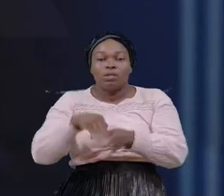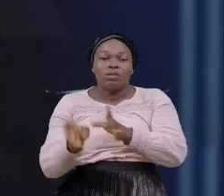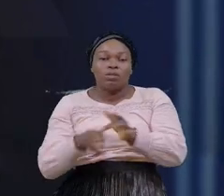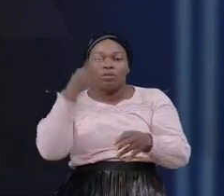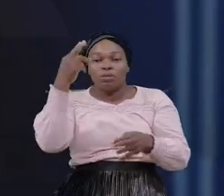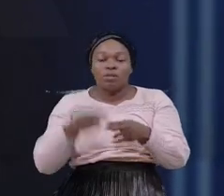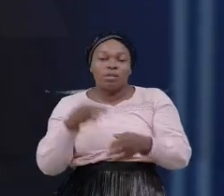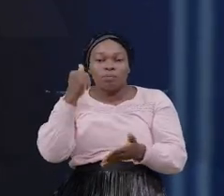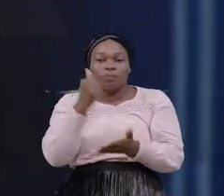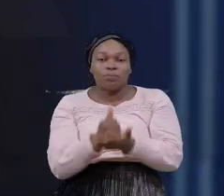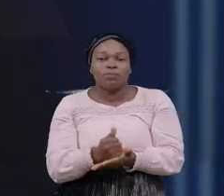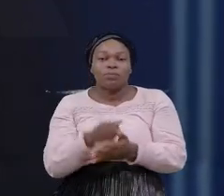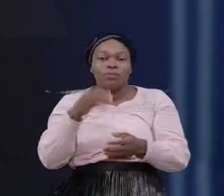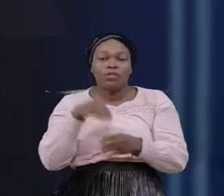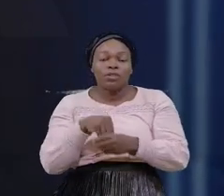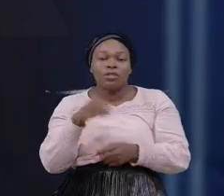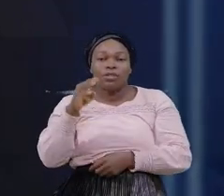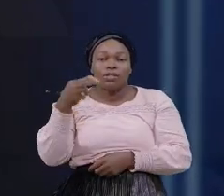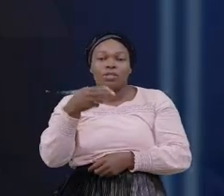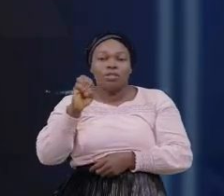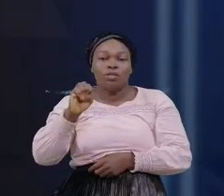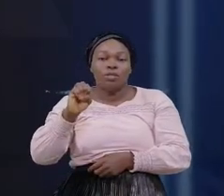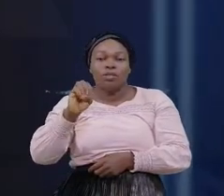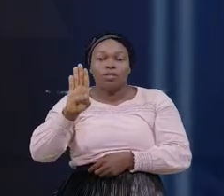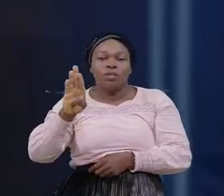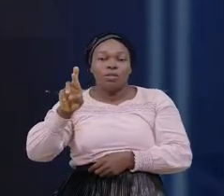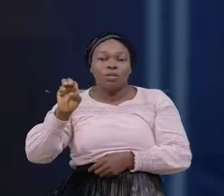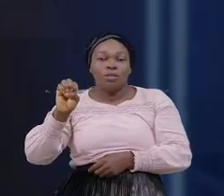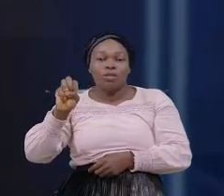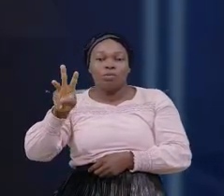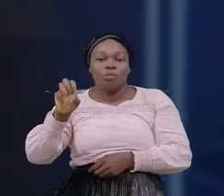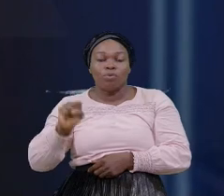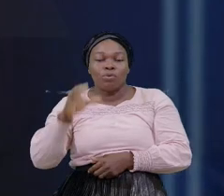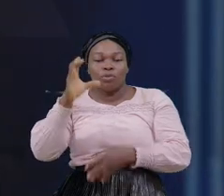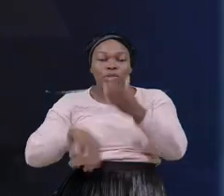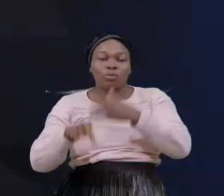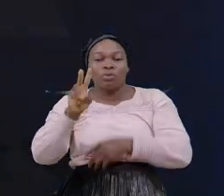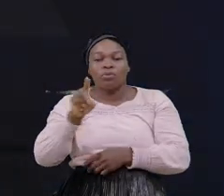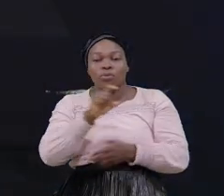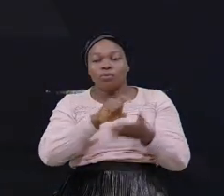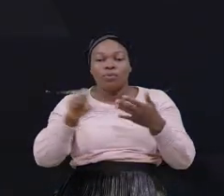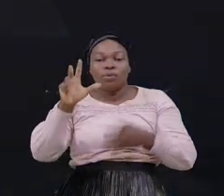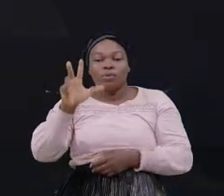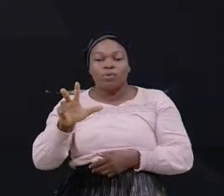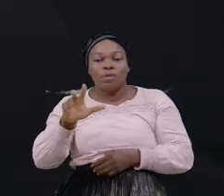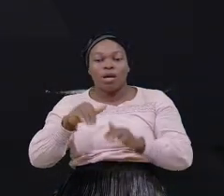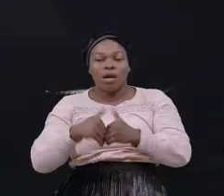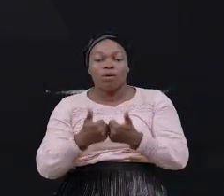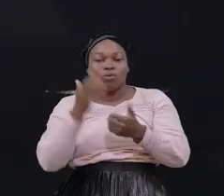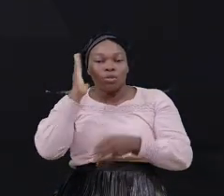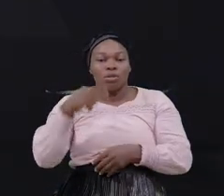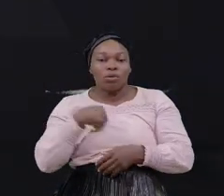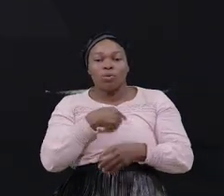Jésus. Allons aux Hébreux. Hébreux 2, verset 3. Comment échapperons-nous